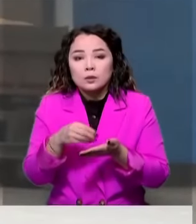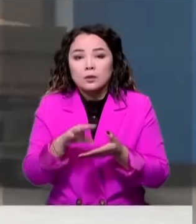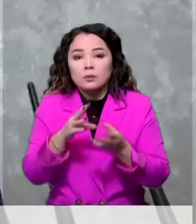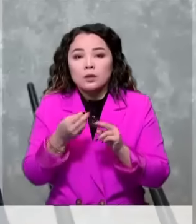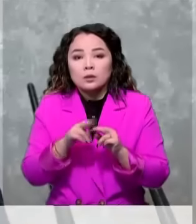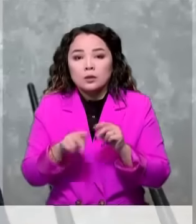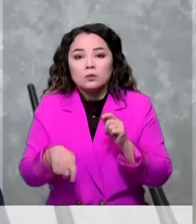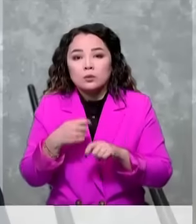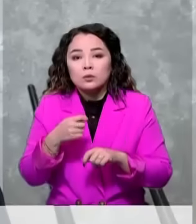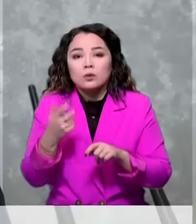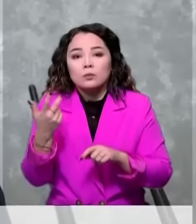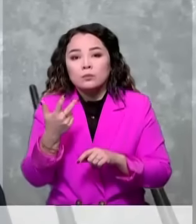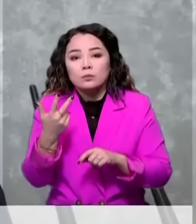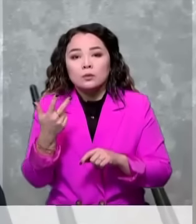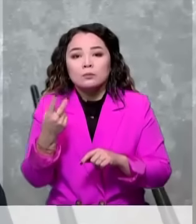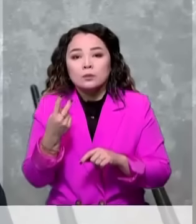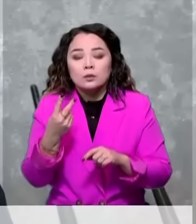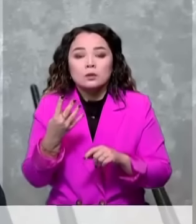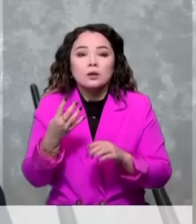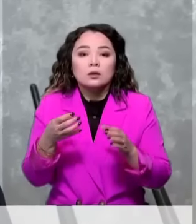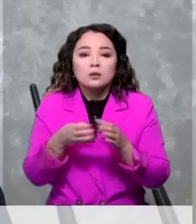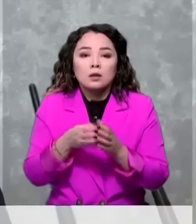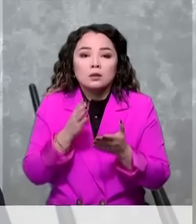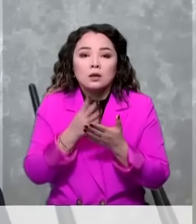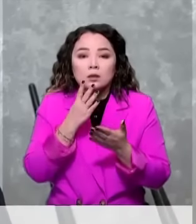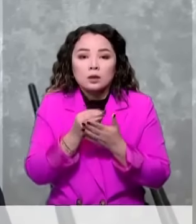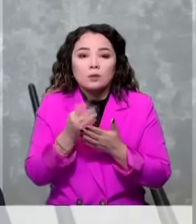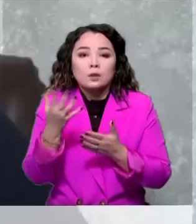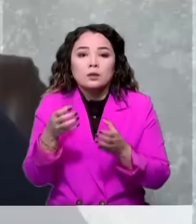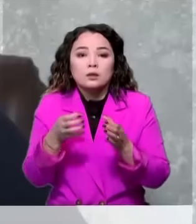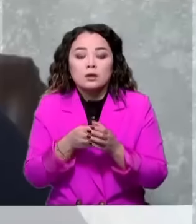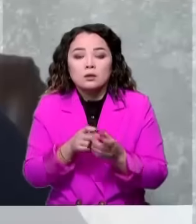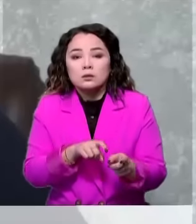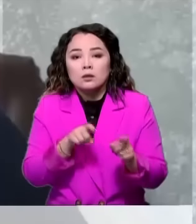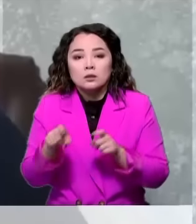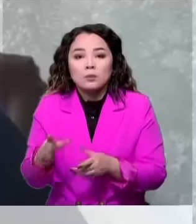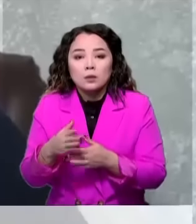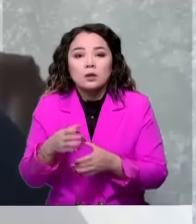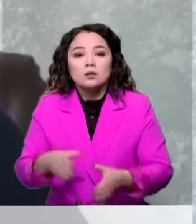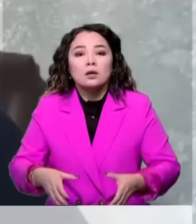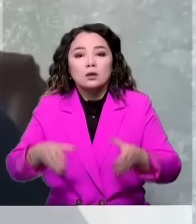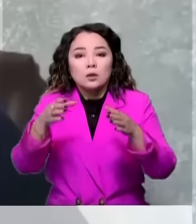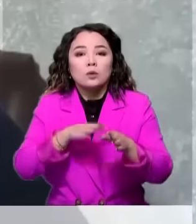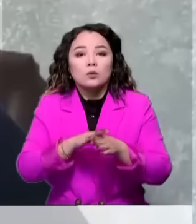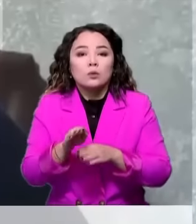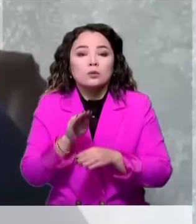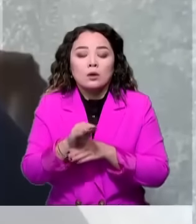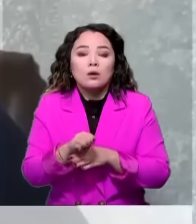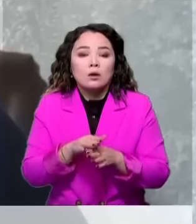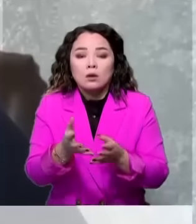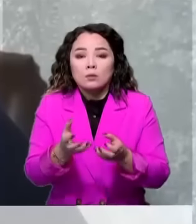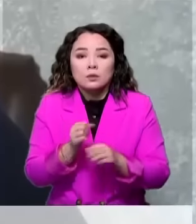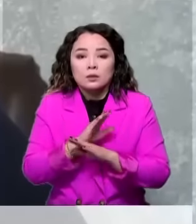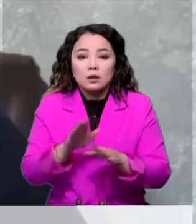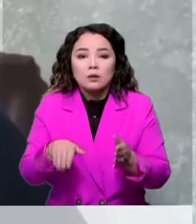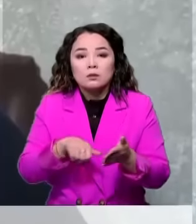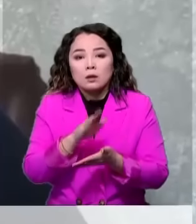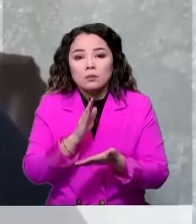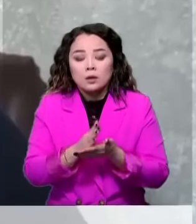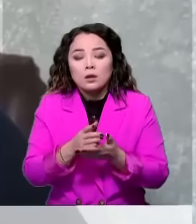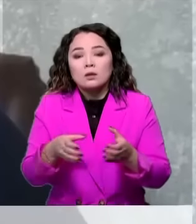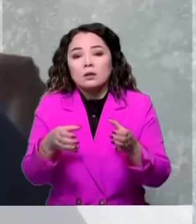дәрі үшінші ласты, төртінші ласты береді, төртінші ласты болса бесінші ласты береді. Бүгінгі күні элеваторлар толып тұр, көбі қабылдамайды. Кейбір жекеменшік элеваторлар